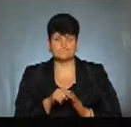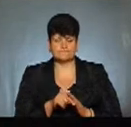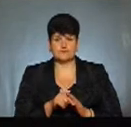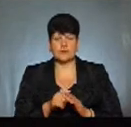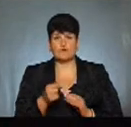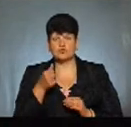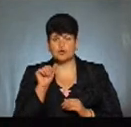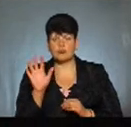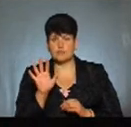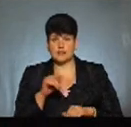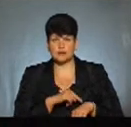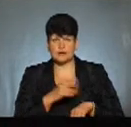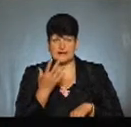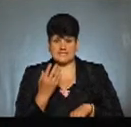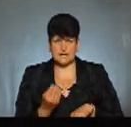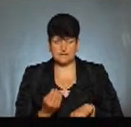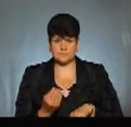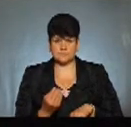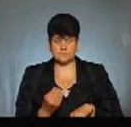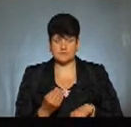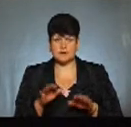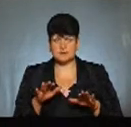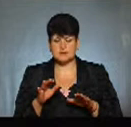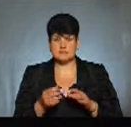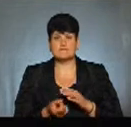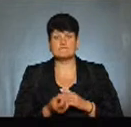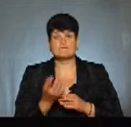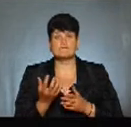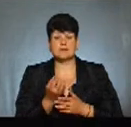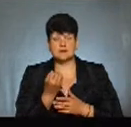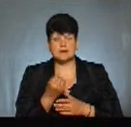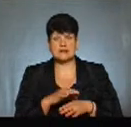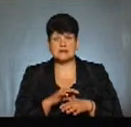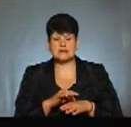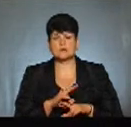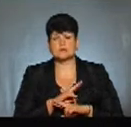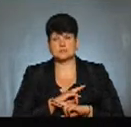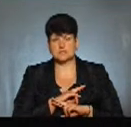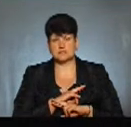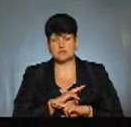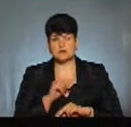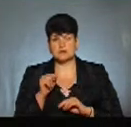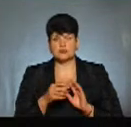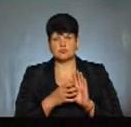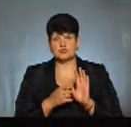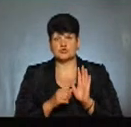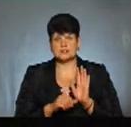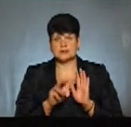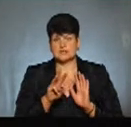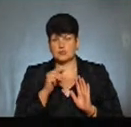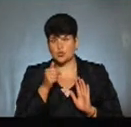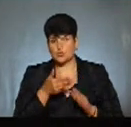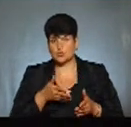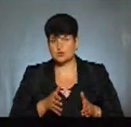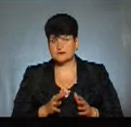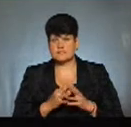5-й годині дня місцеві мешканці виявили тіло загиблого громадянина 1963 року народження